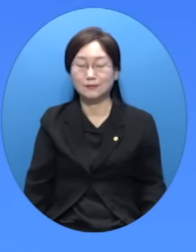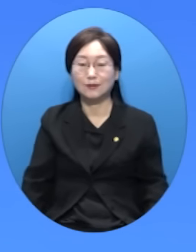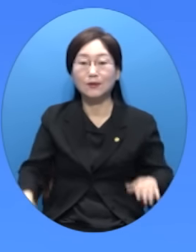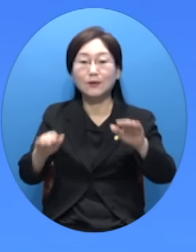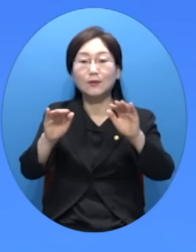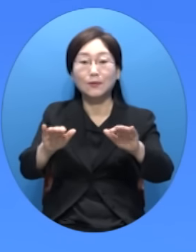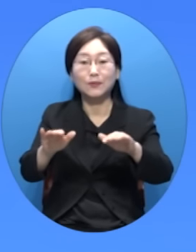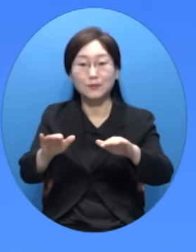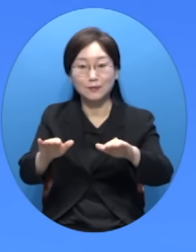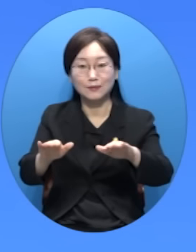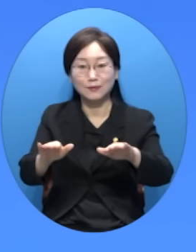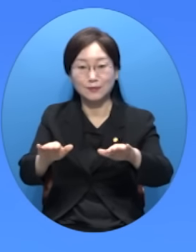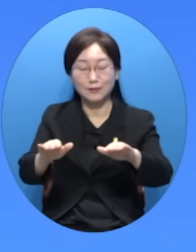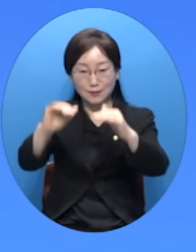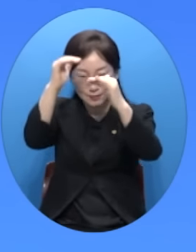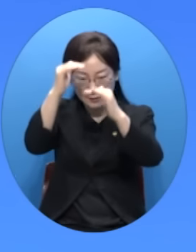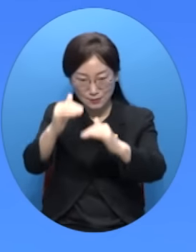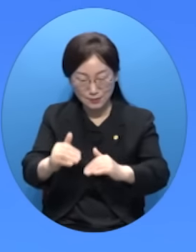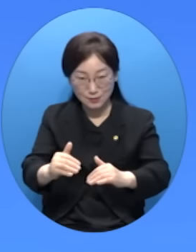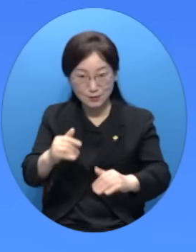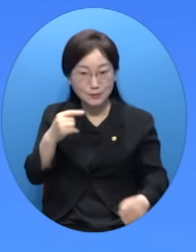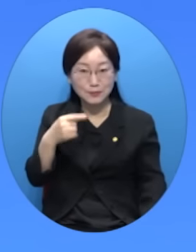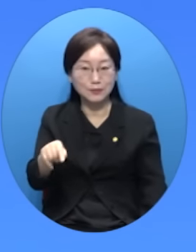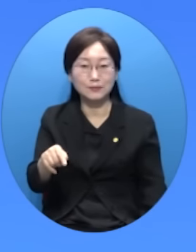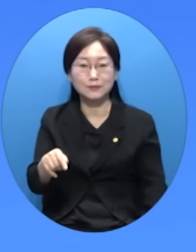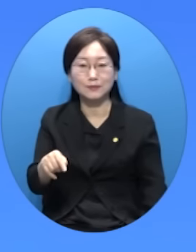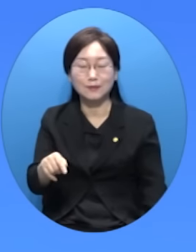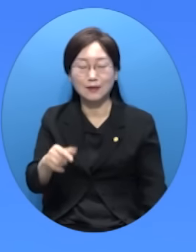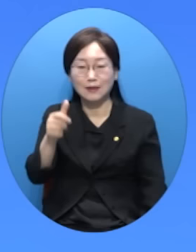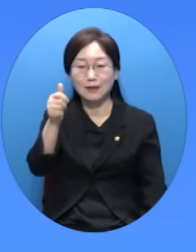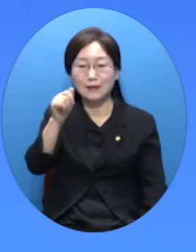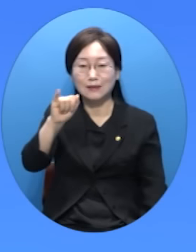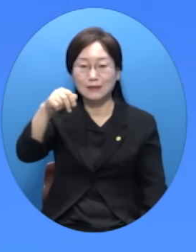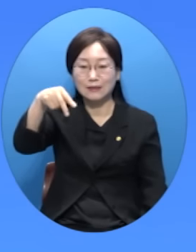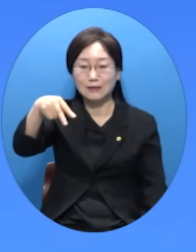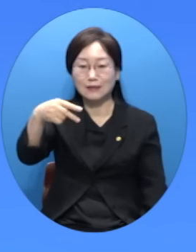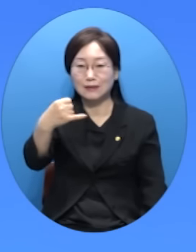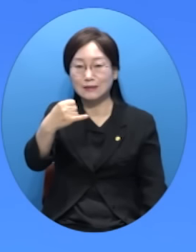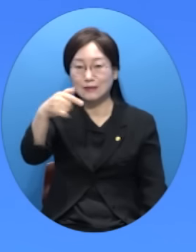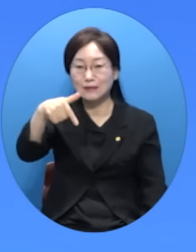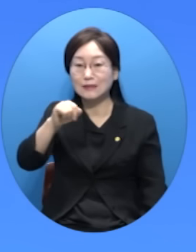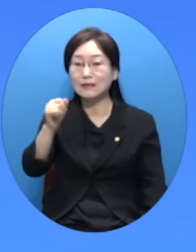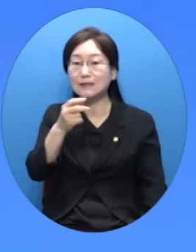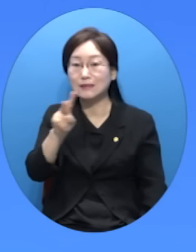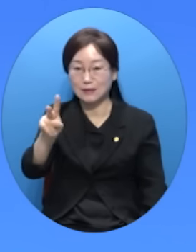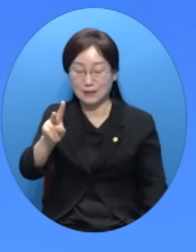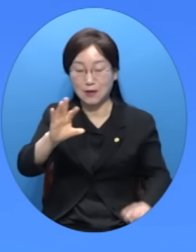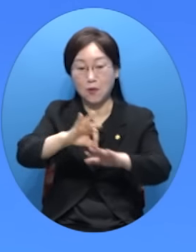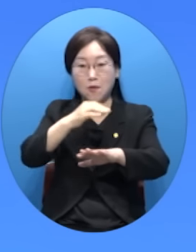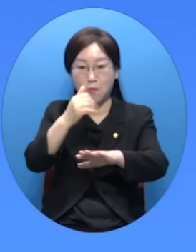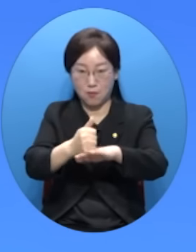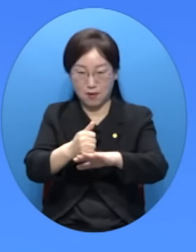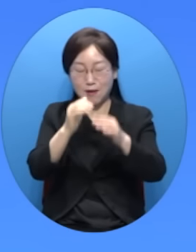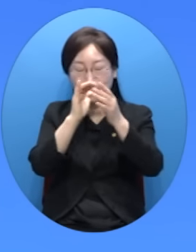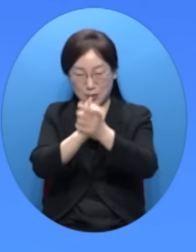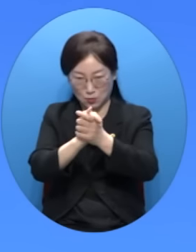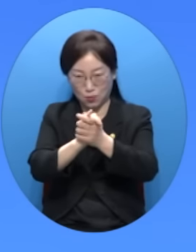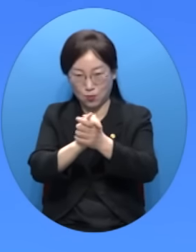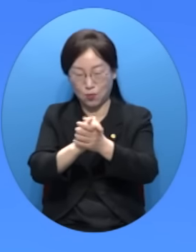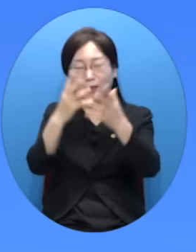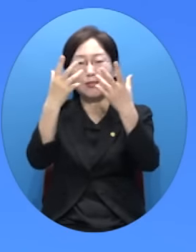오늘의 이 본문 말씀은 히스기야 왕의 기도의 일부분입니다. 히스기야